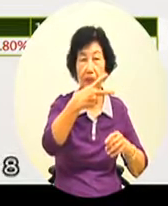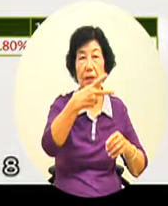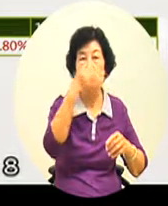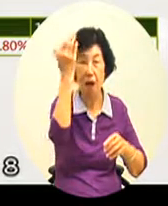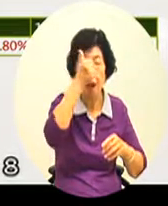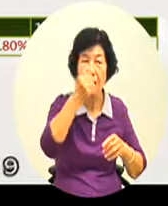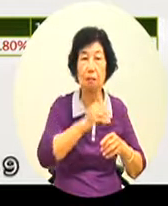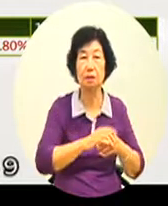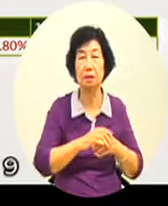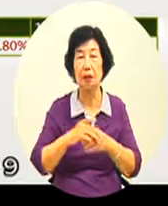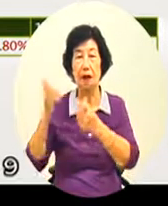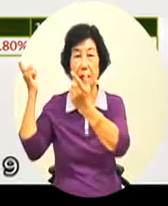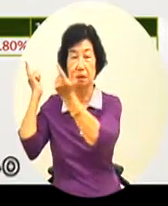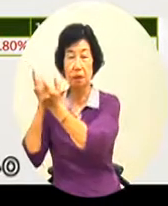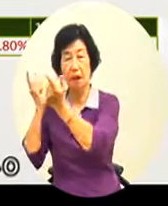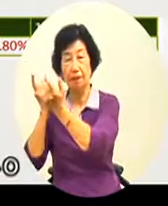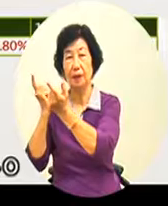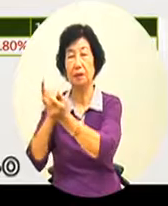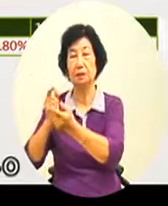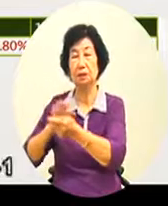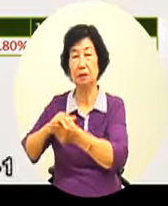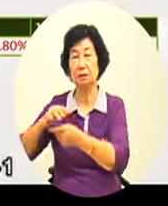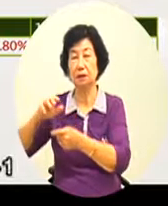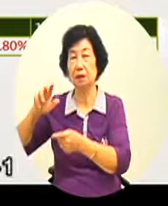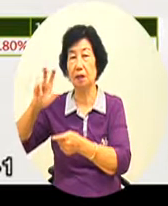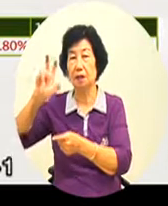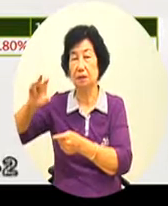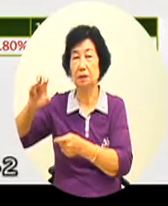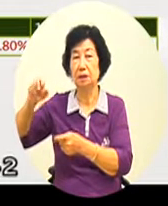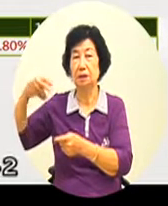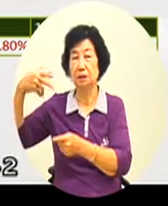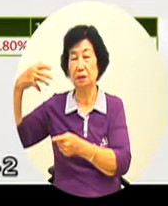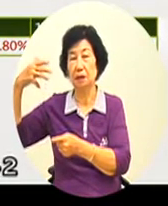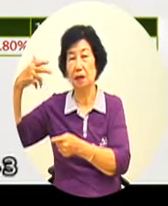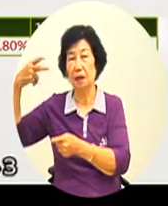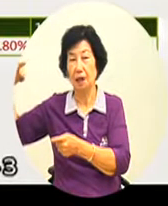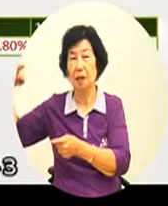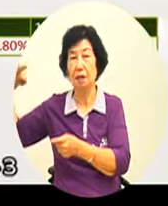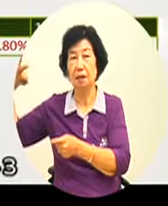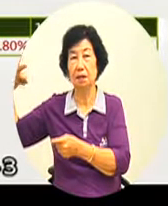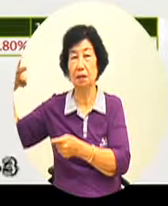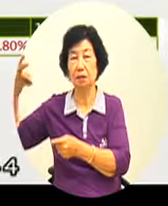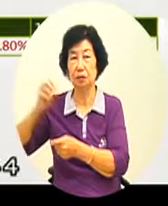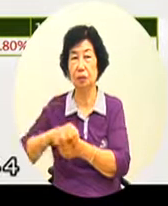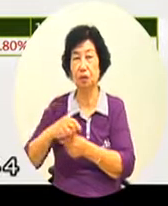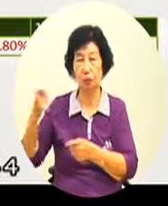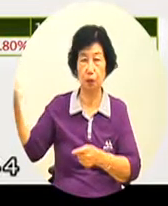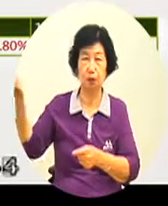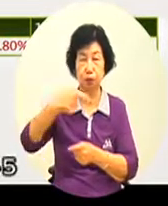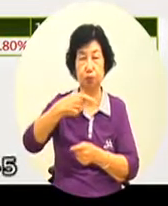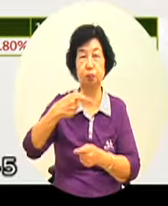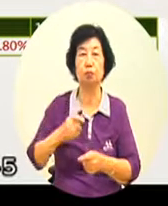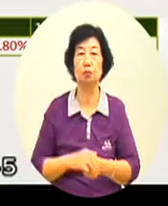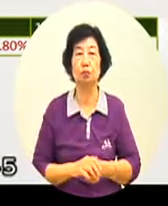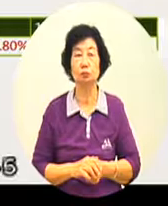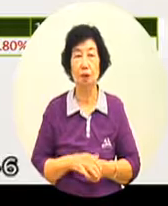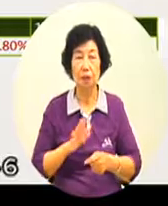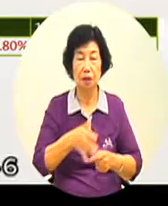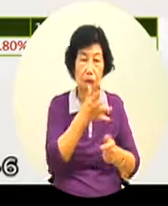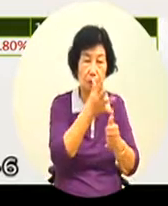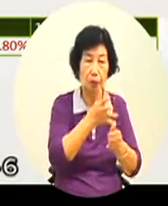就有728位啊，针对这个部分啊，本席来请问我们局长啊，社会局局长